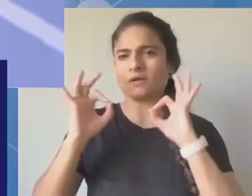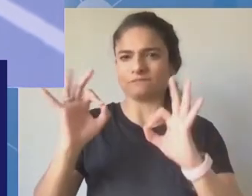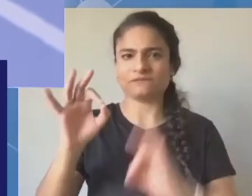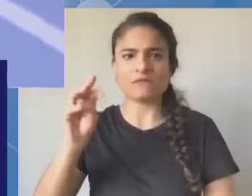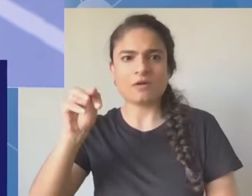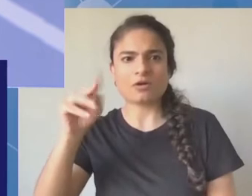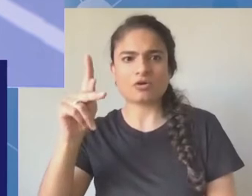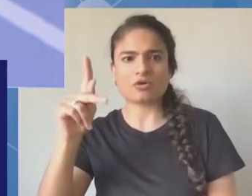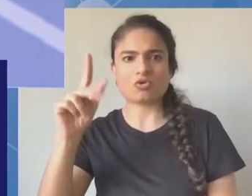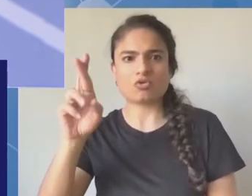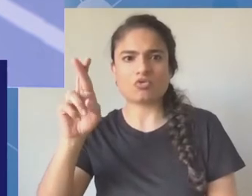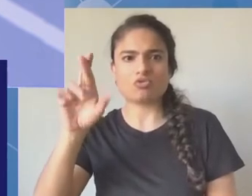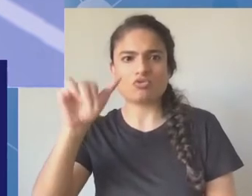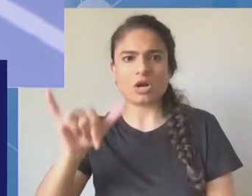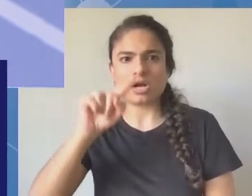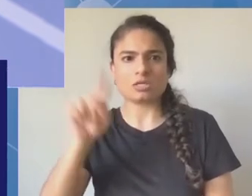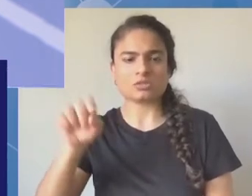今天的论坛的吧，所有的人，感谢大家他们的辛苦的吧。好，那么最后也会非常重要的一个任务，他会负责来确定和组织这一次的活动。舒伯特部长，大家好的吧。